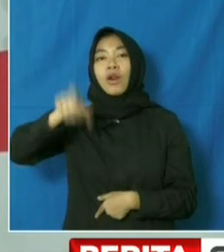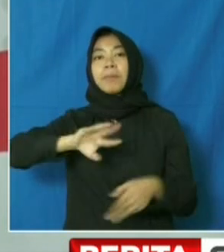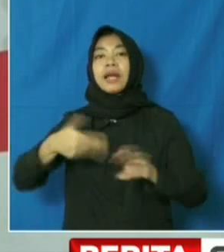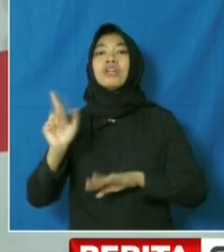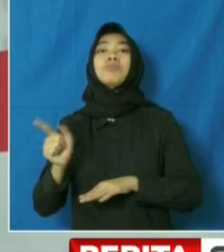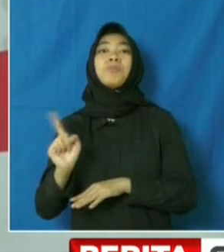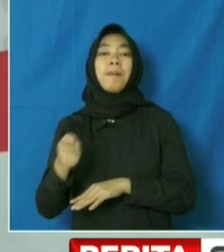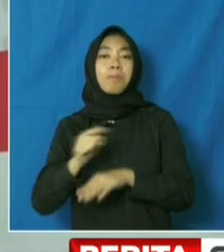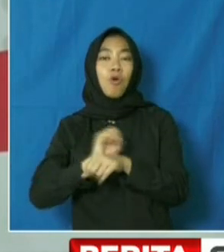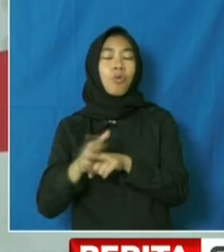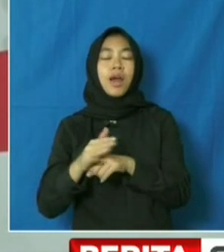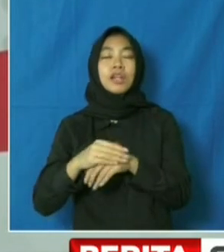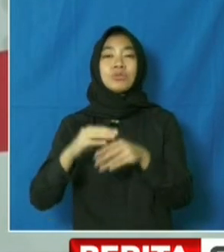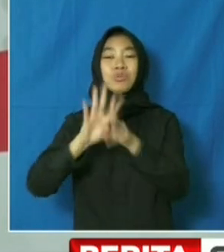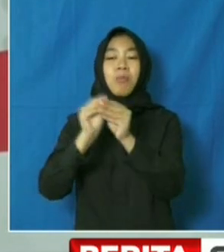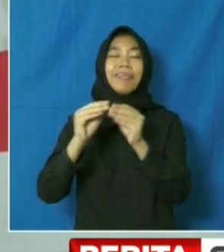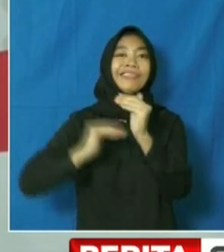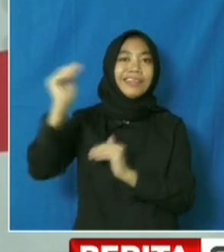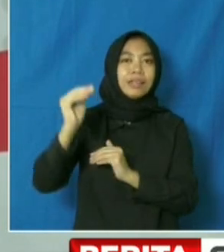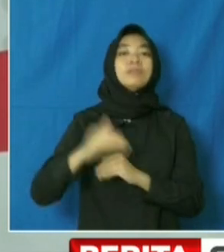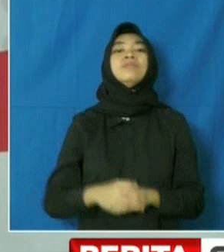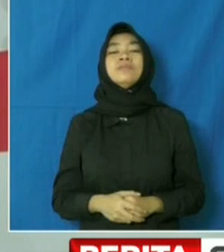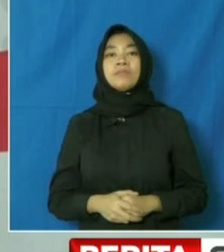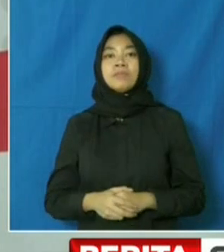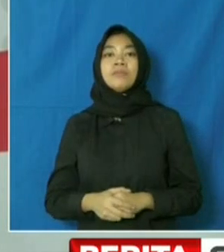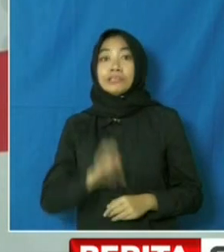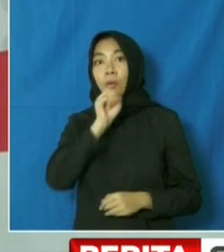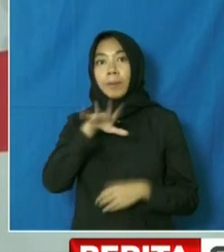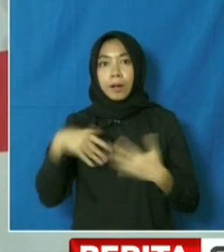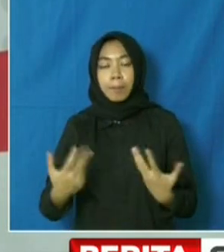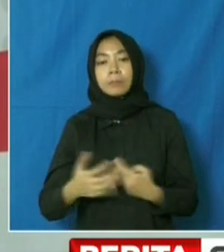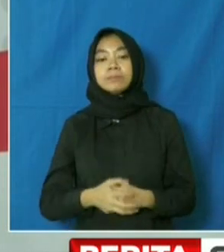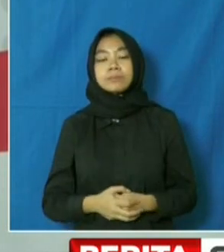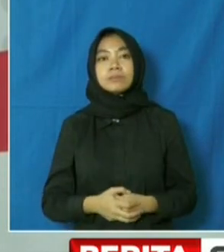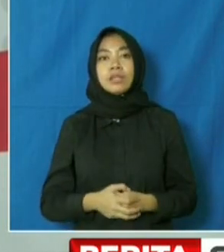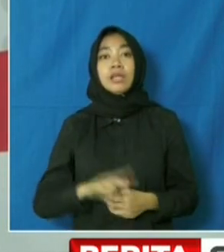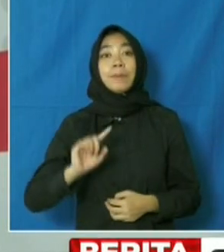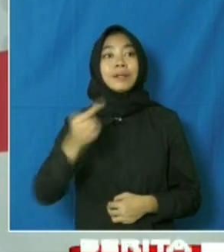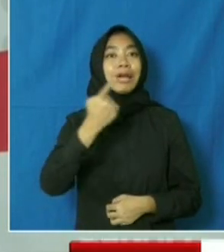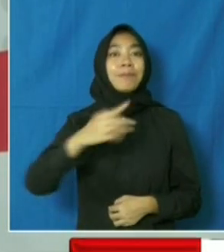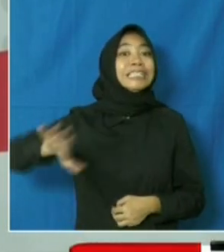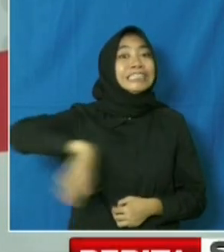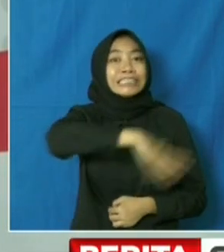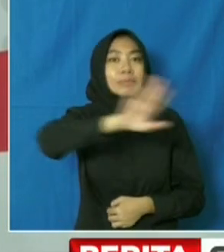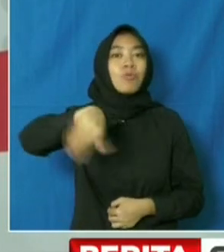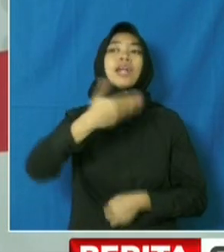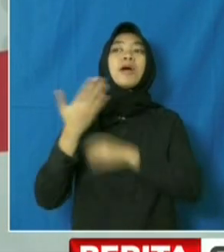yang pertama kita semua memiliki tanggung jawab untuk mencegah peredaran